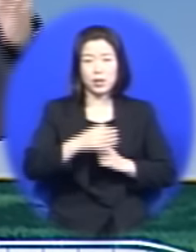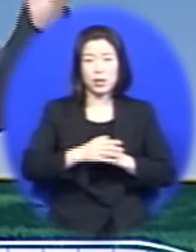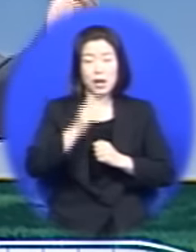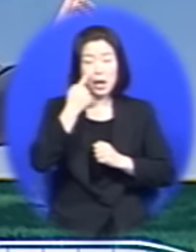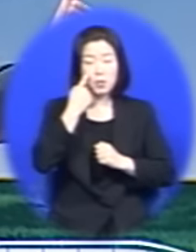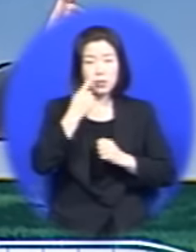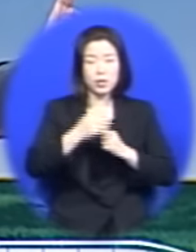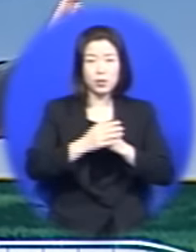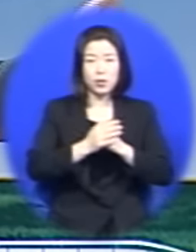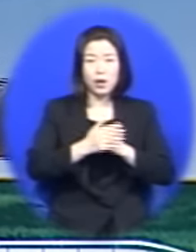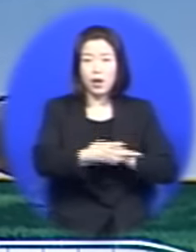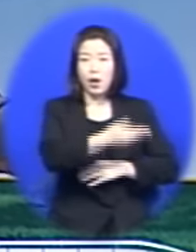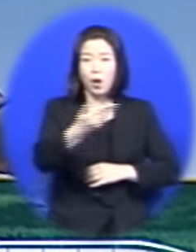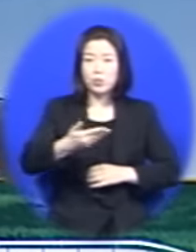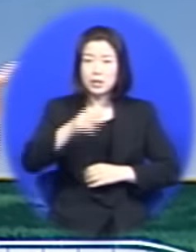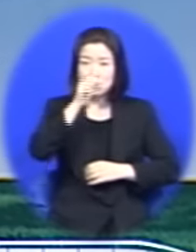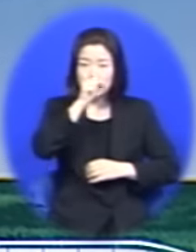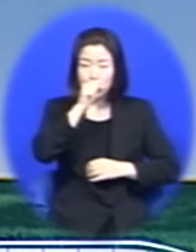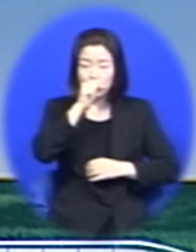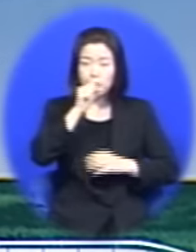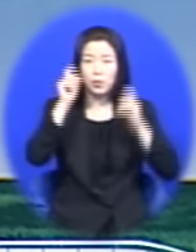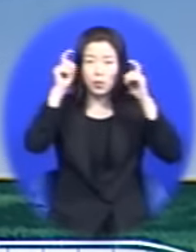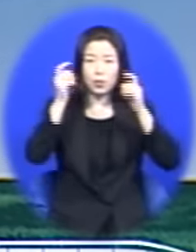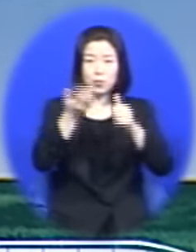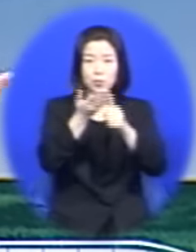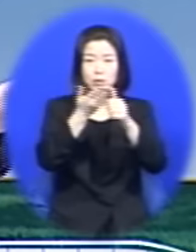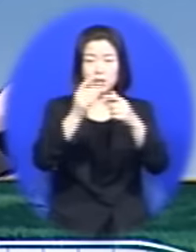여러분이 이 선한 목자 교회를 새롭게 하는 일은